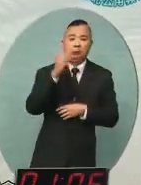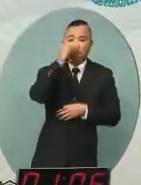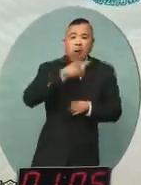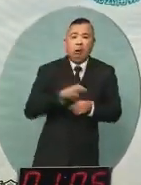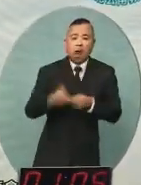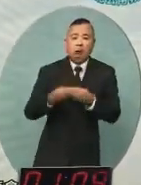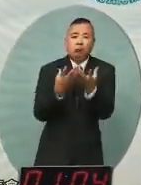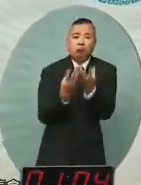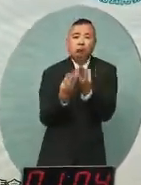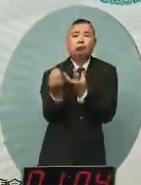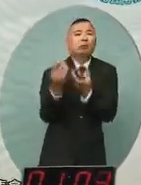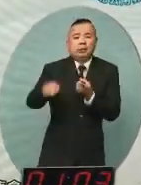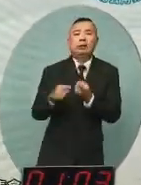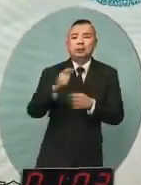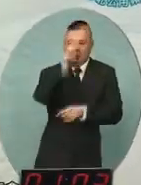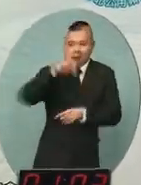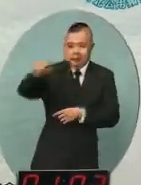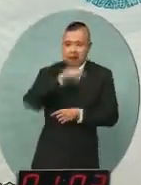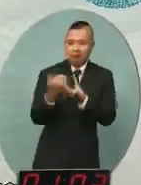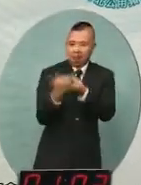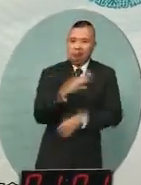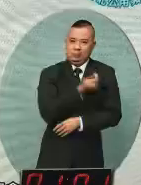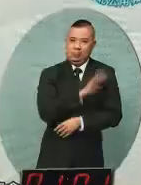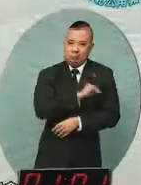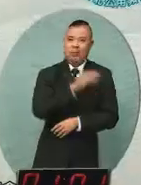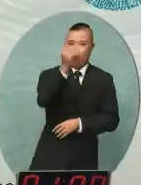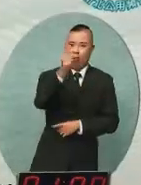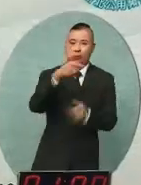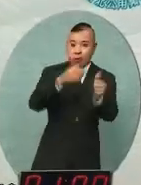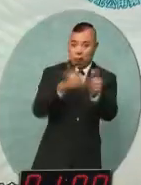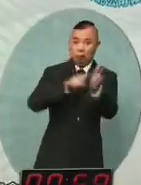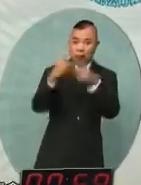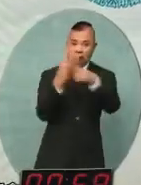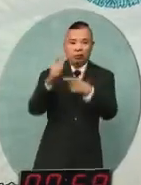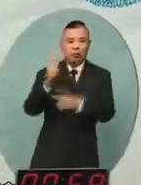所以拜托大家可以全力的来支持9号教育专业、问政用心、优质的好议员9号李倩萍，感谢大家。